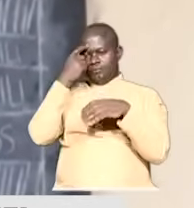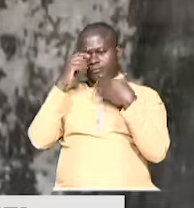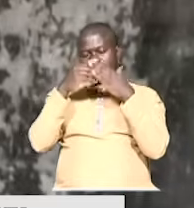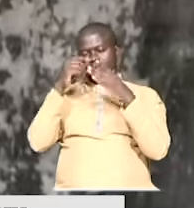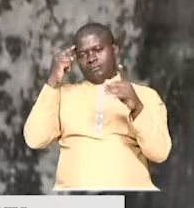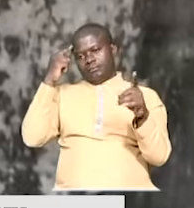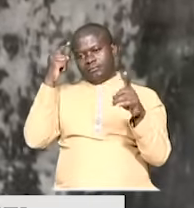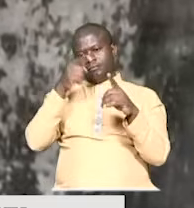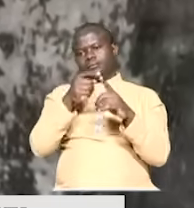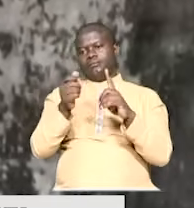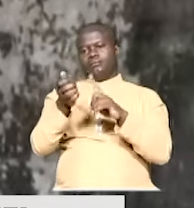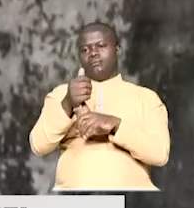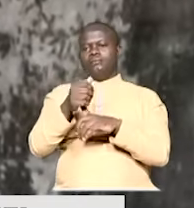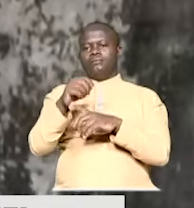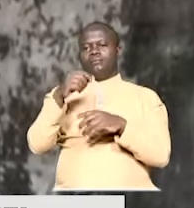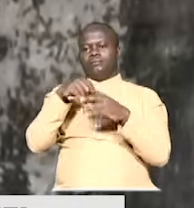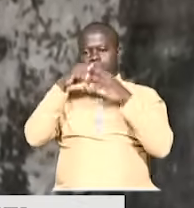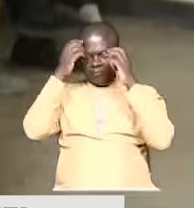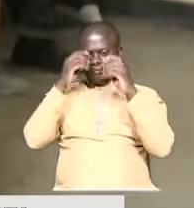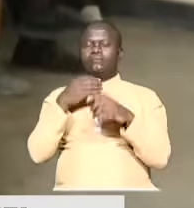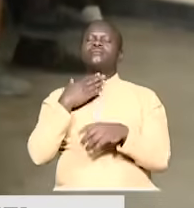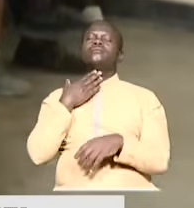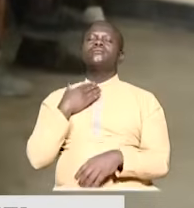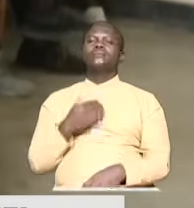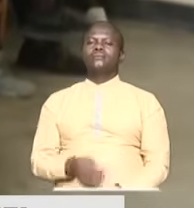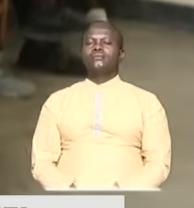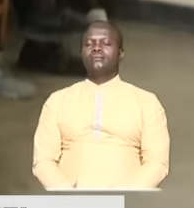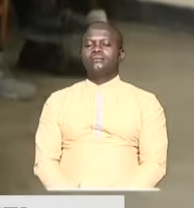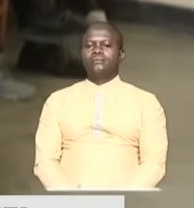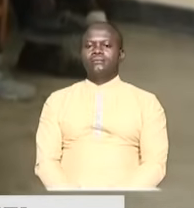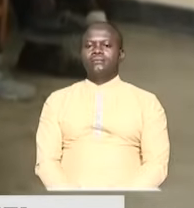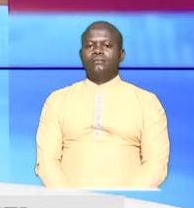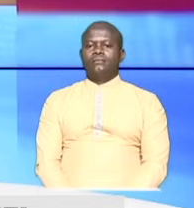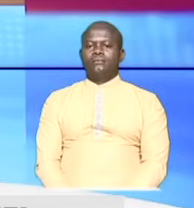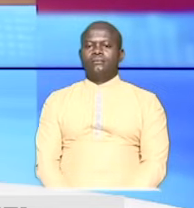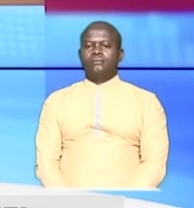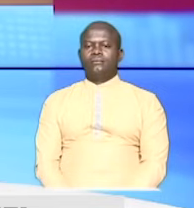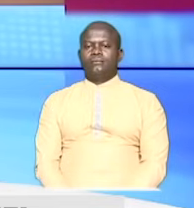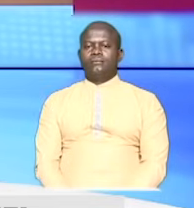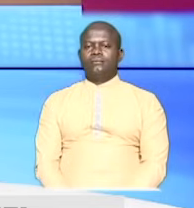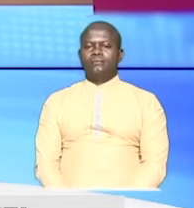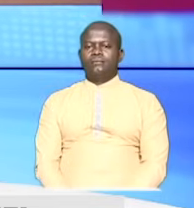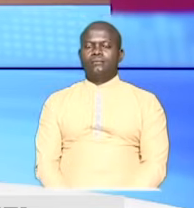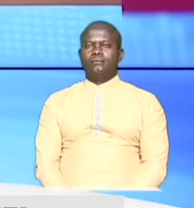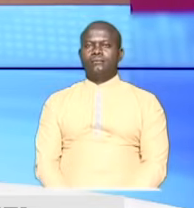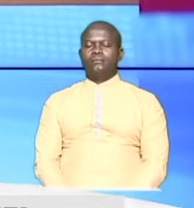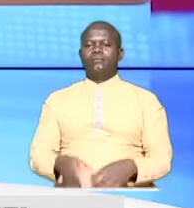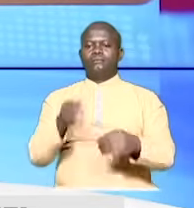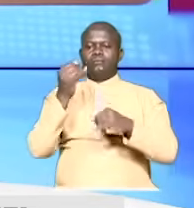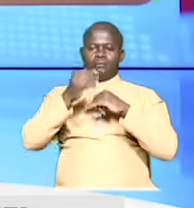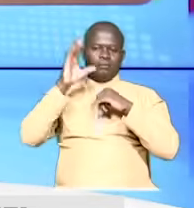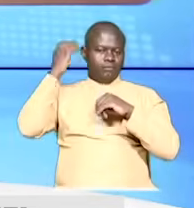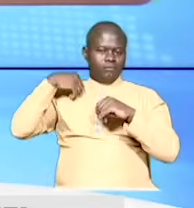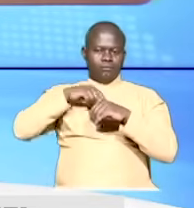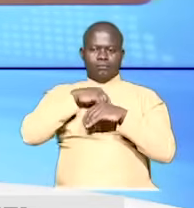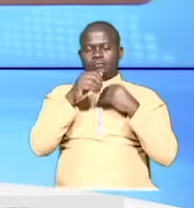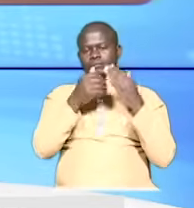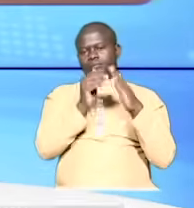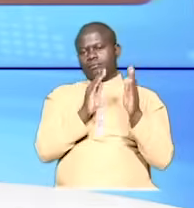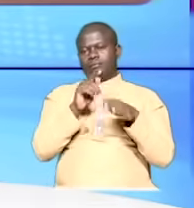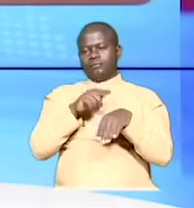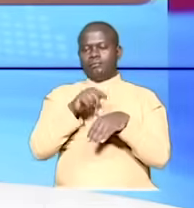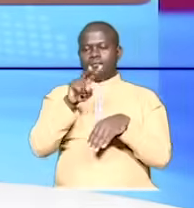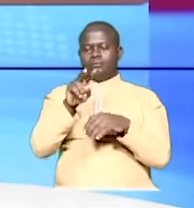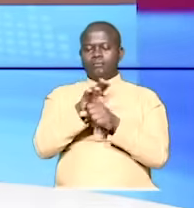kugera ku ireme ry'uburezi ryifuzwa. Alex Namahoro, i Muhanga. na dusoreje twa twateguriye ariko isambiri